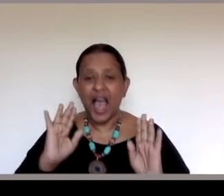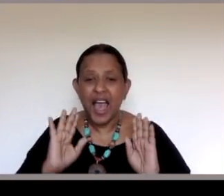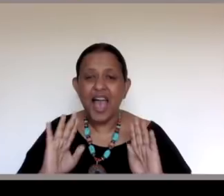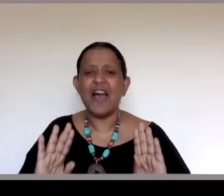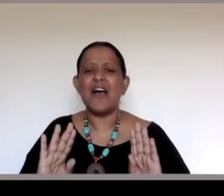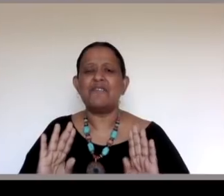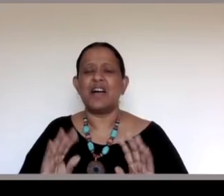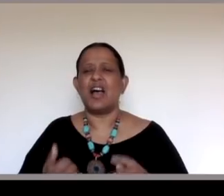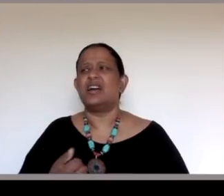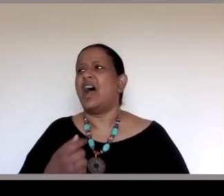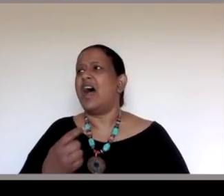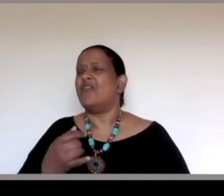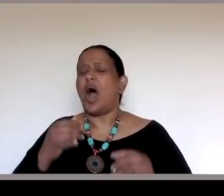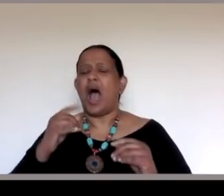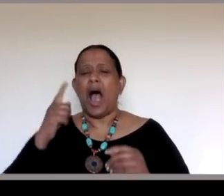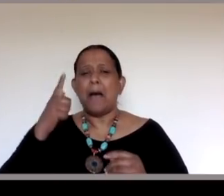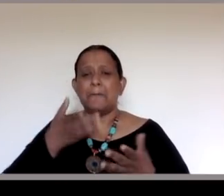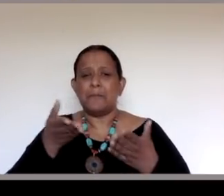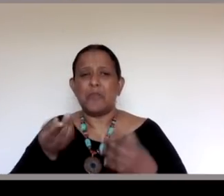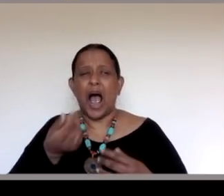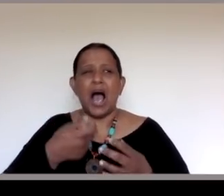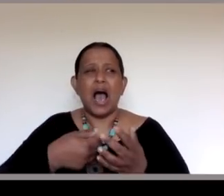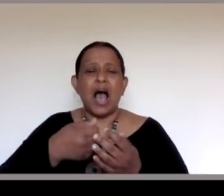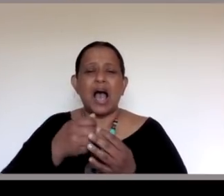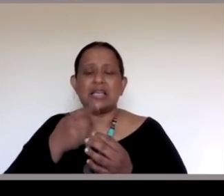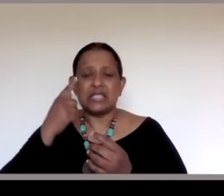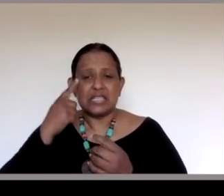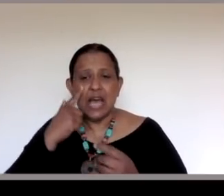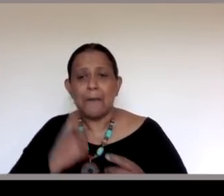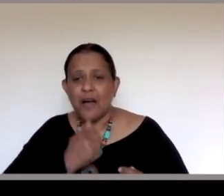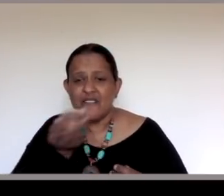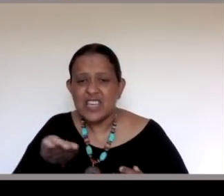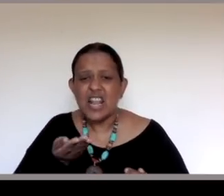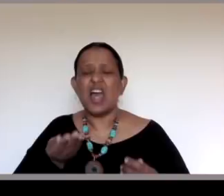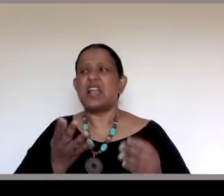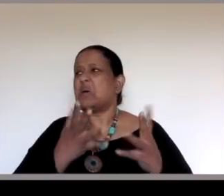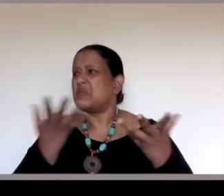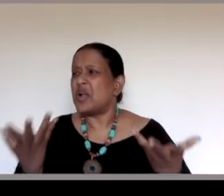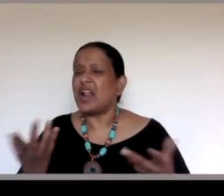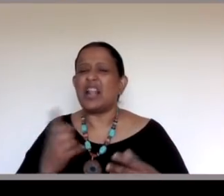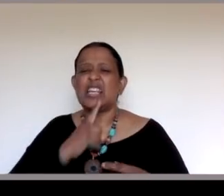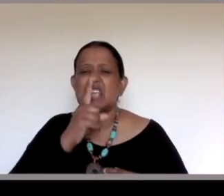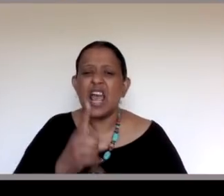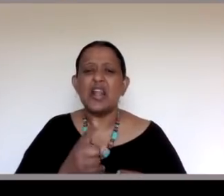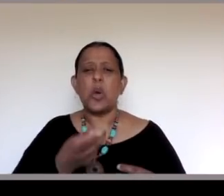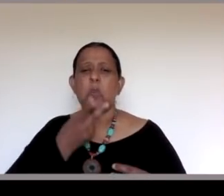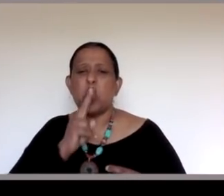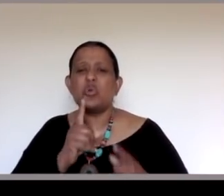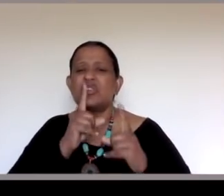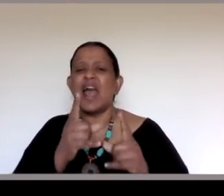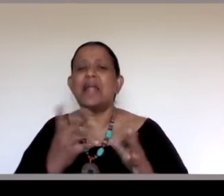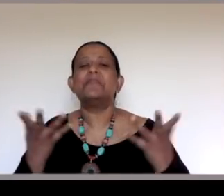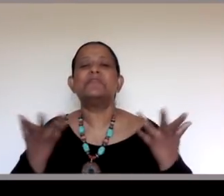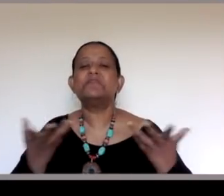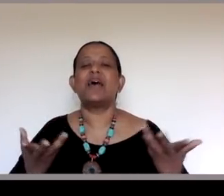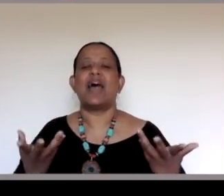வர்ஷனே கியான்னு சித்திந்திலிந்து ஆசிர்வாதலாத் ஆசிர்வாதையாய் பிரீத்தி மாத்வீமாய் மமபடு கிவா எக்கம வாச்சனே.